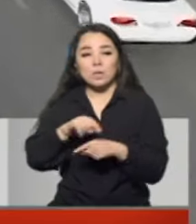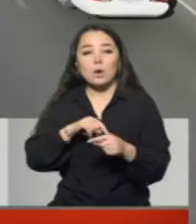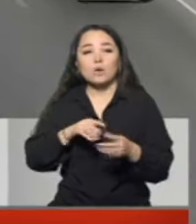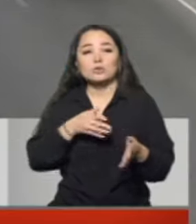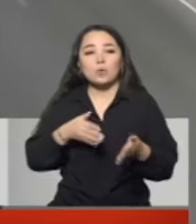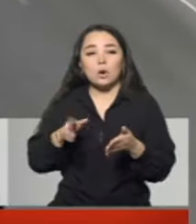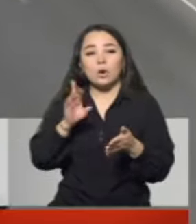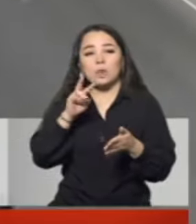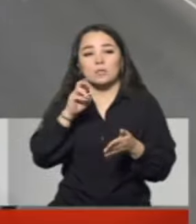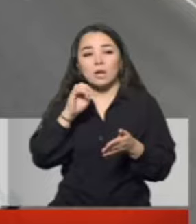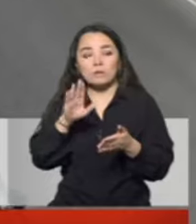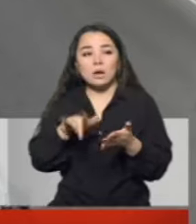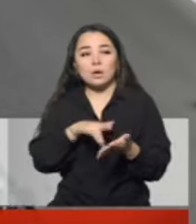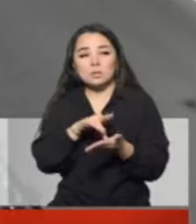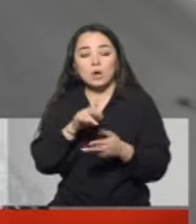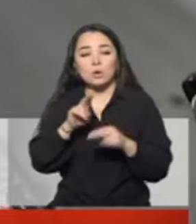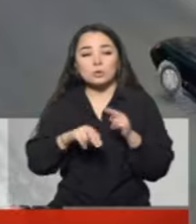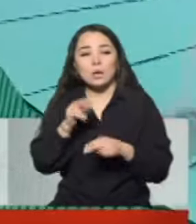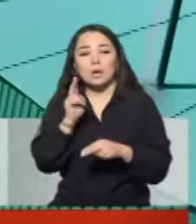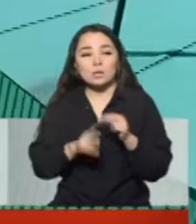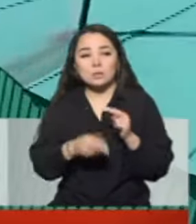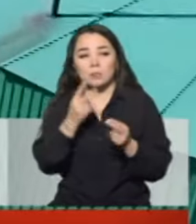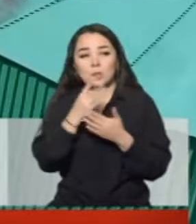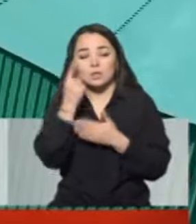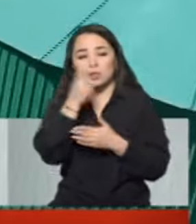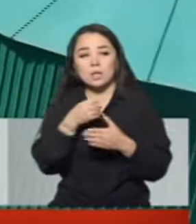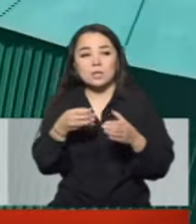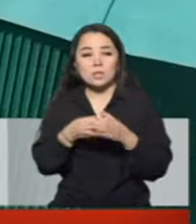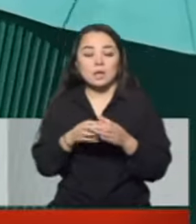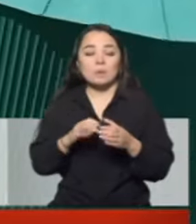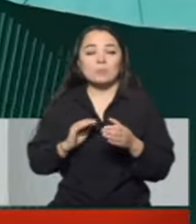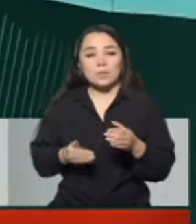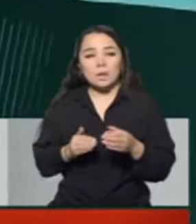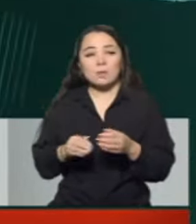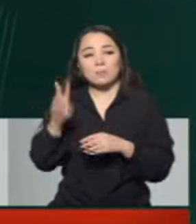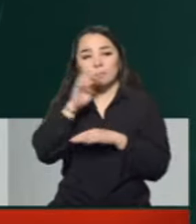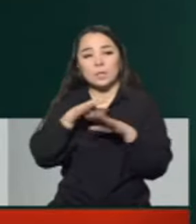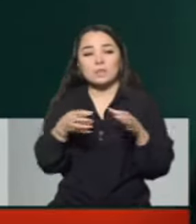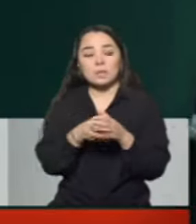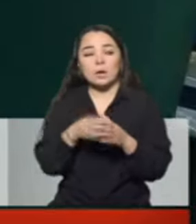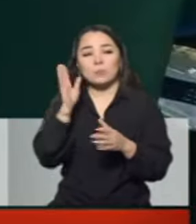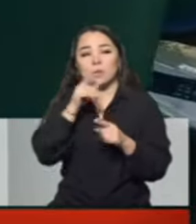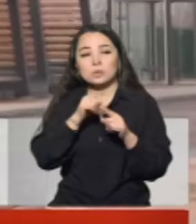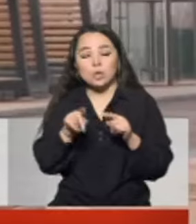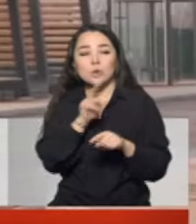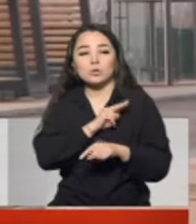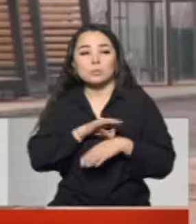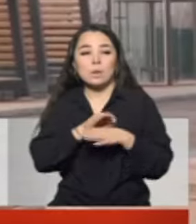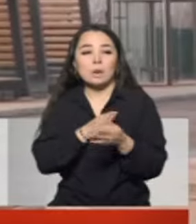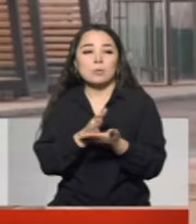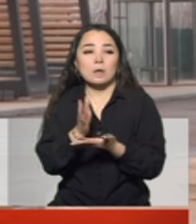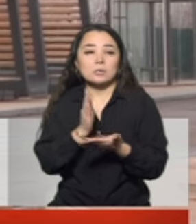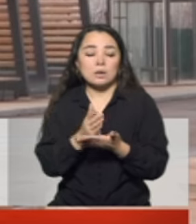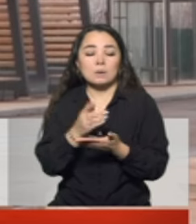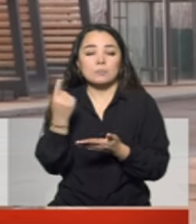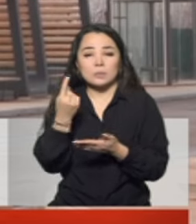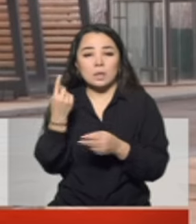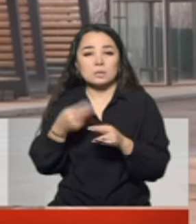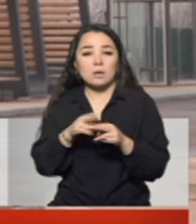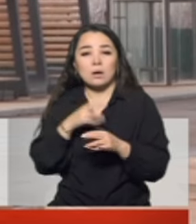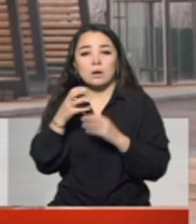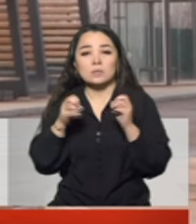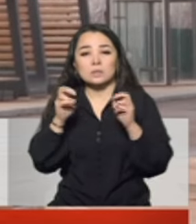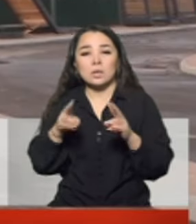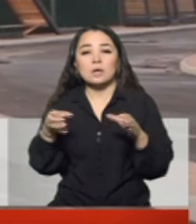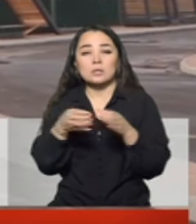Қонаев даңғылының құрылысын аяқтау, заңсыз жекеленген нысандарды мемлекет меншігіне қайтару алдағы жұмыстың негізгі бағыты. Ал әуежайдың жаңа